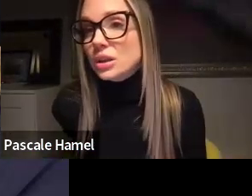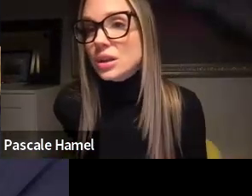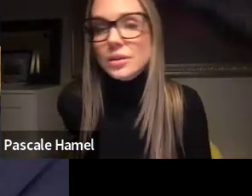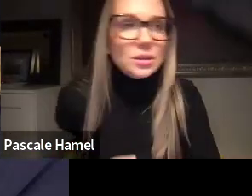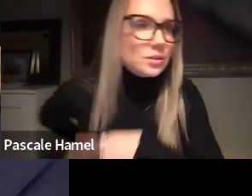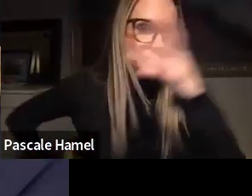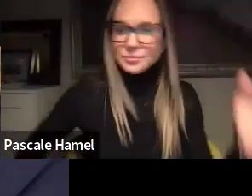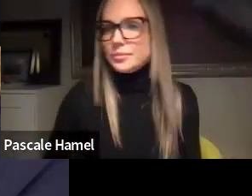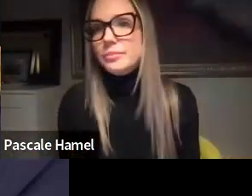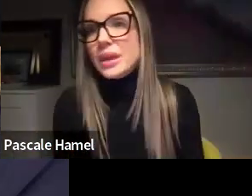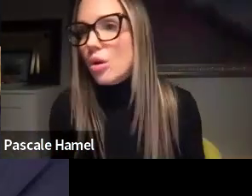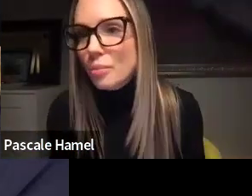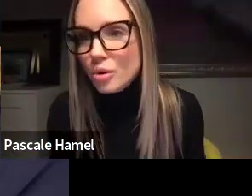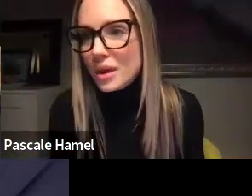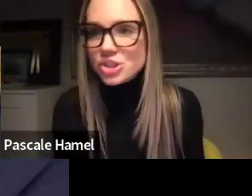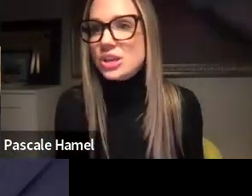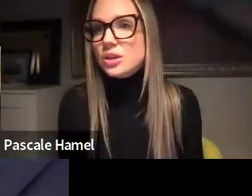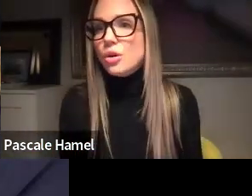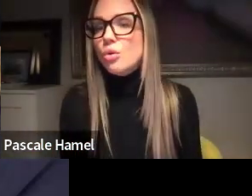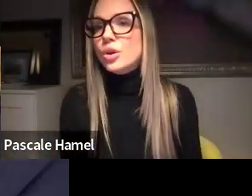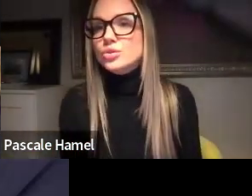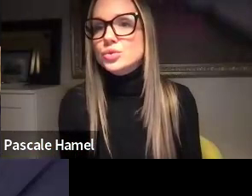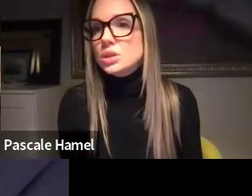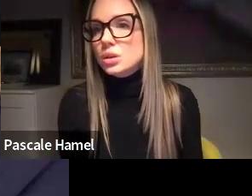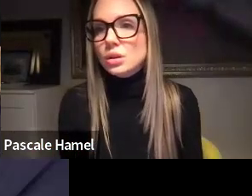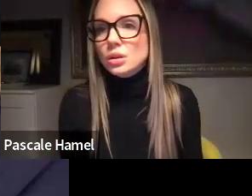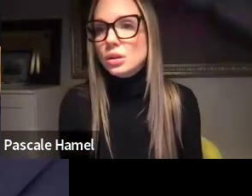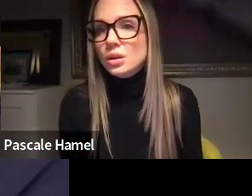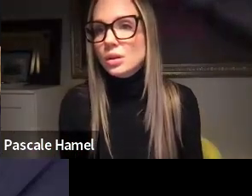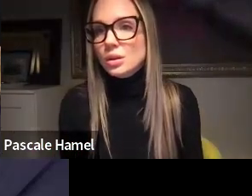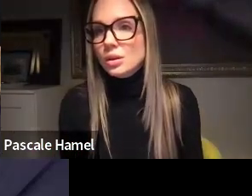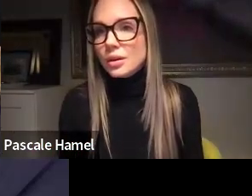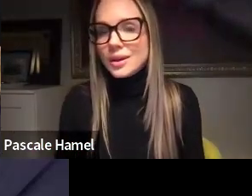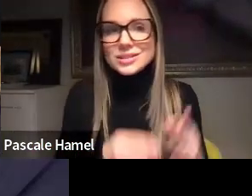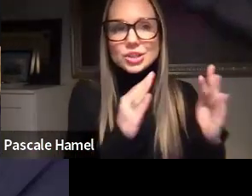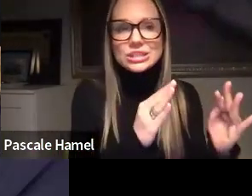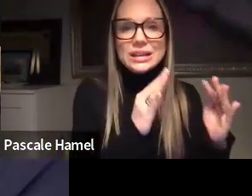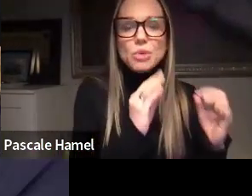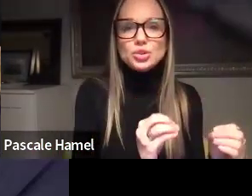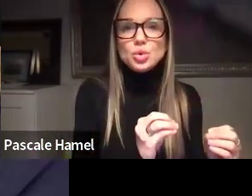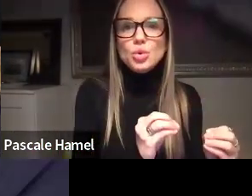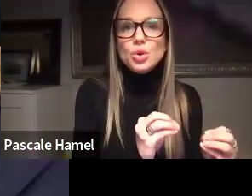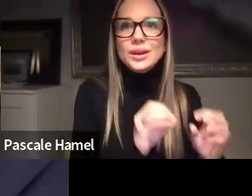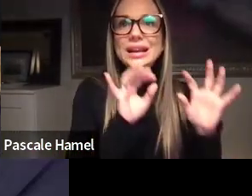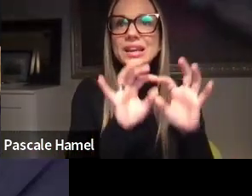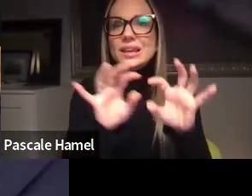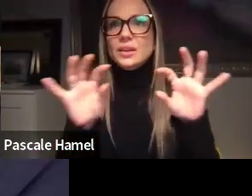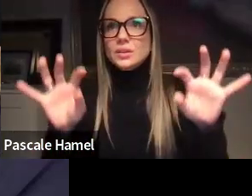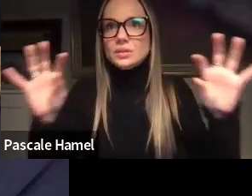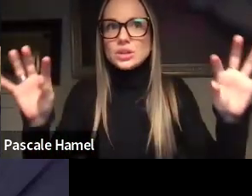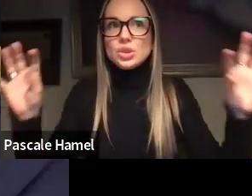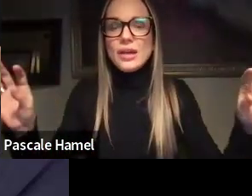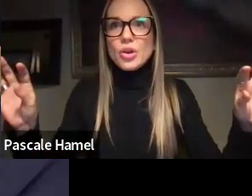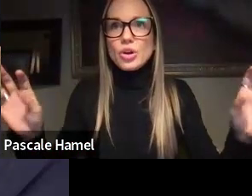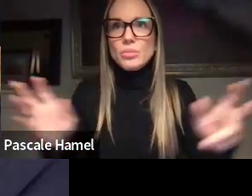on veut le porter, mais on peut l'acheter, il n'y a aucun souci. OK? Ça, c'est les morceaux